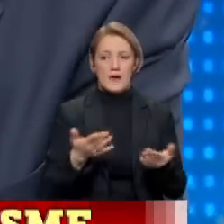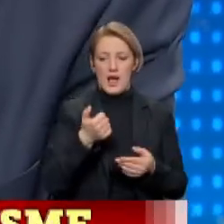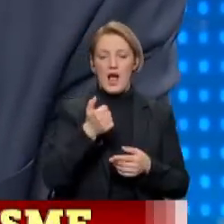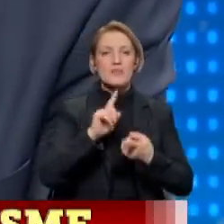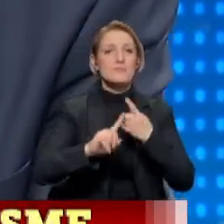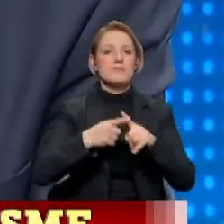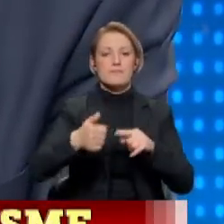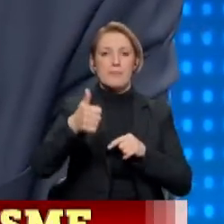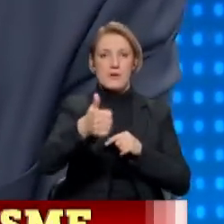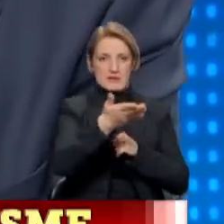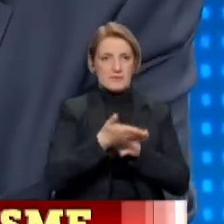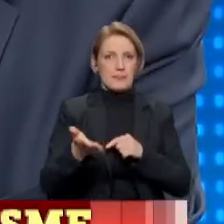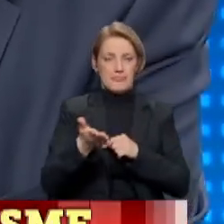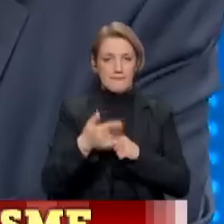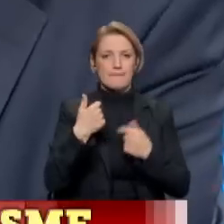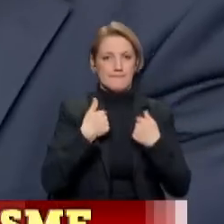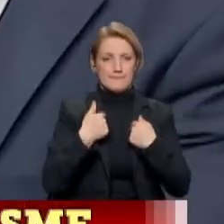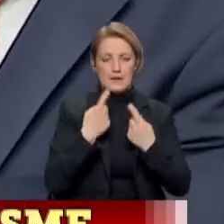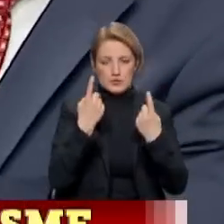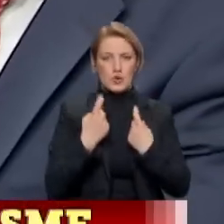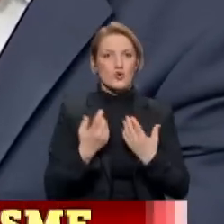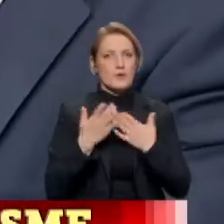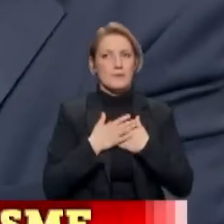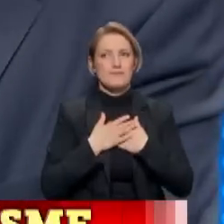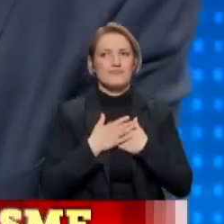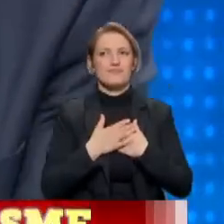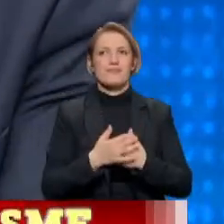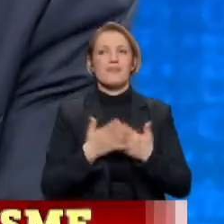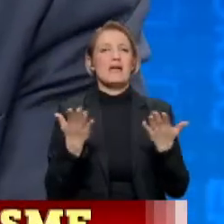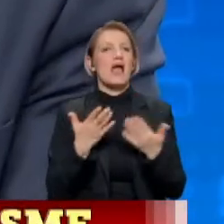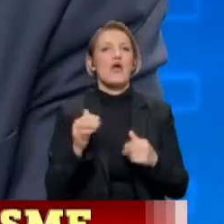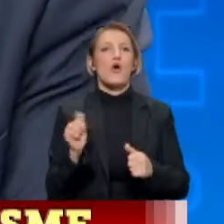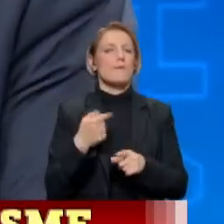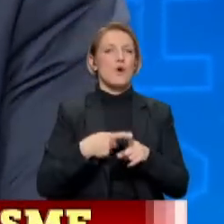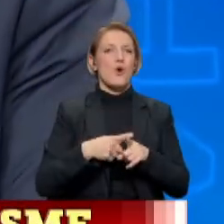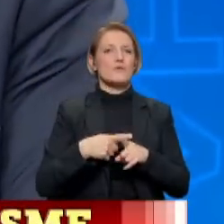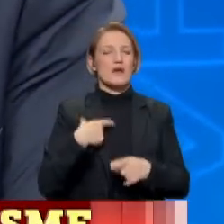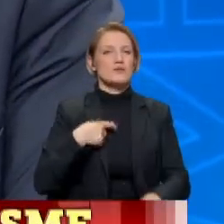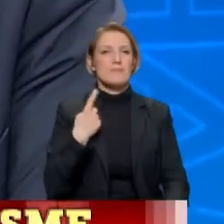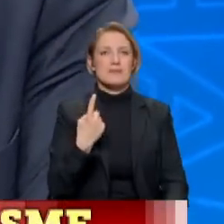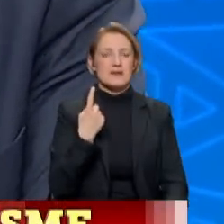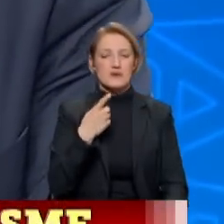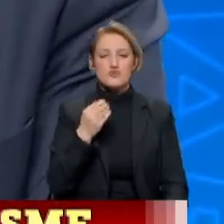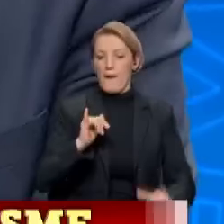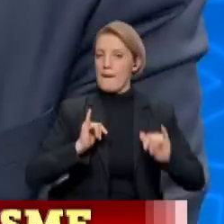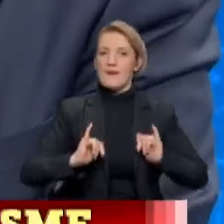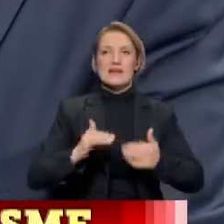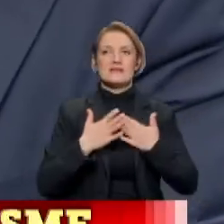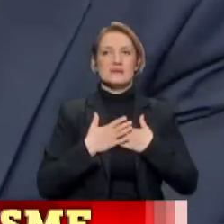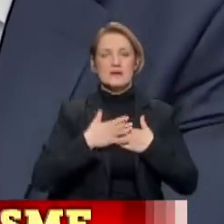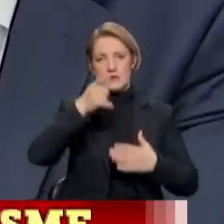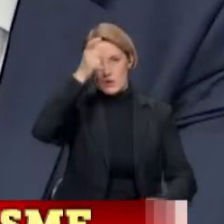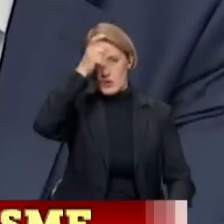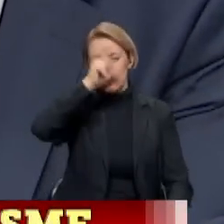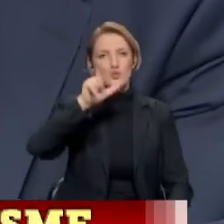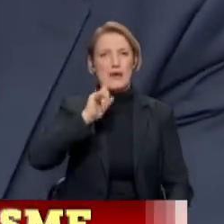6 siyasi parti genel başkanı. Bana sormuş ol, belki söyledim sizin programı. En önemli ortak özelliklerinden birisi ki o bizi çok rahatlatacak,